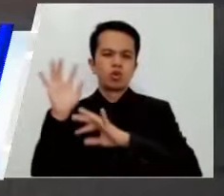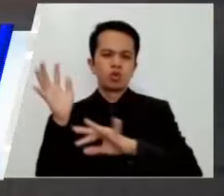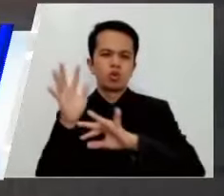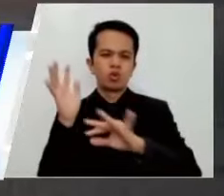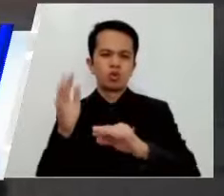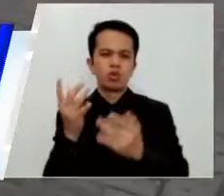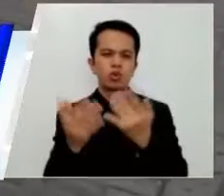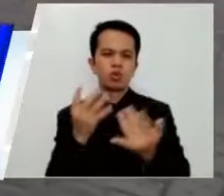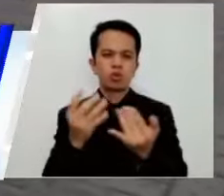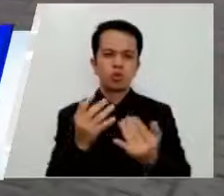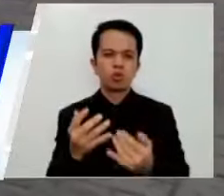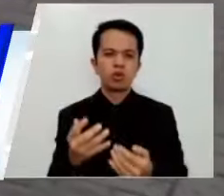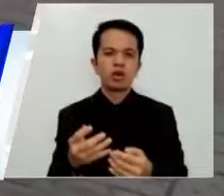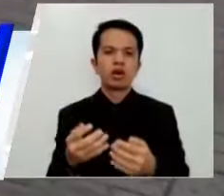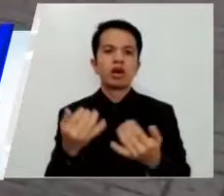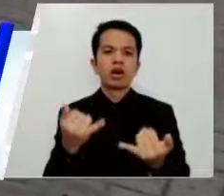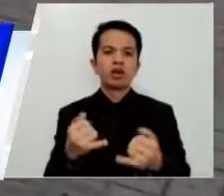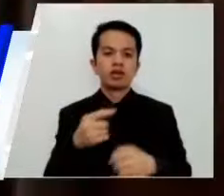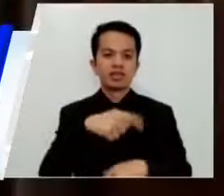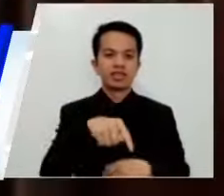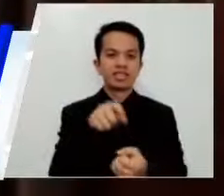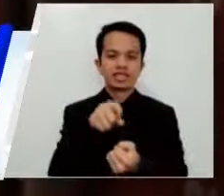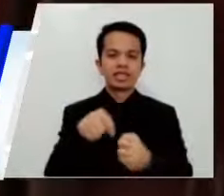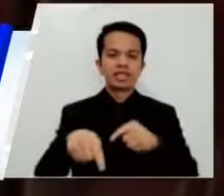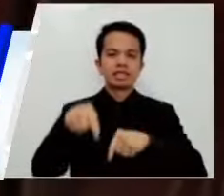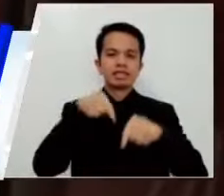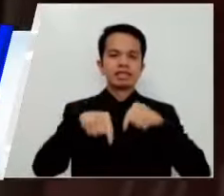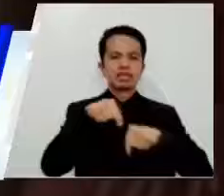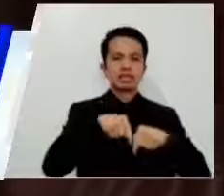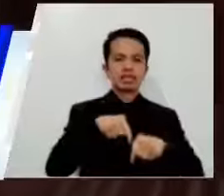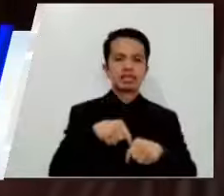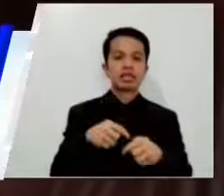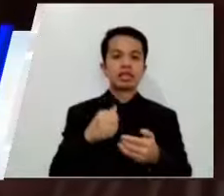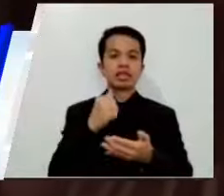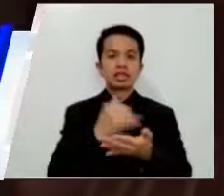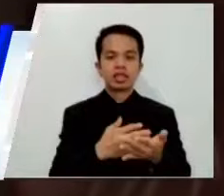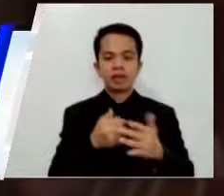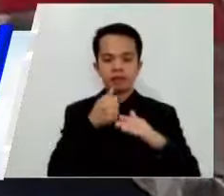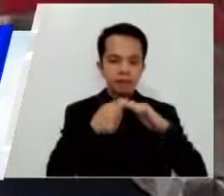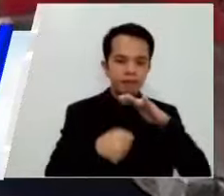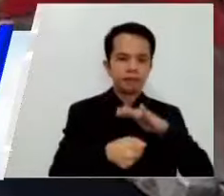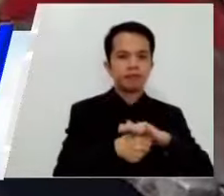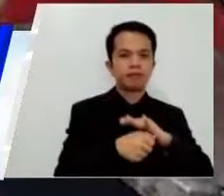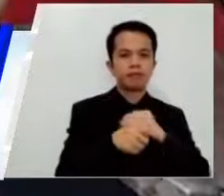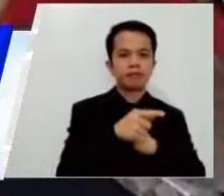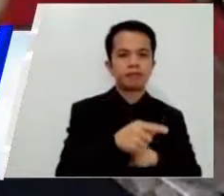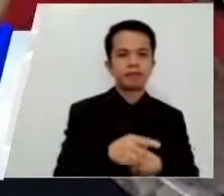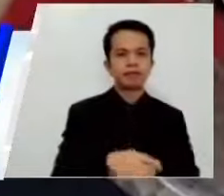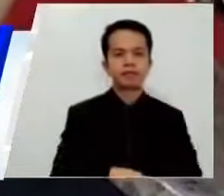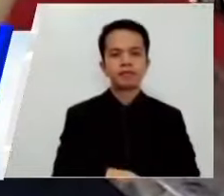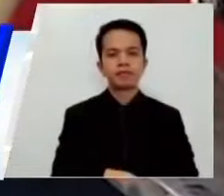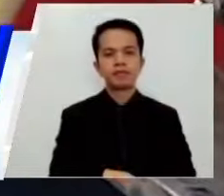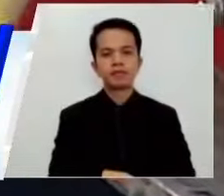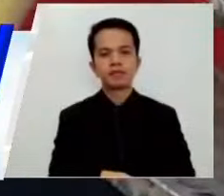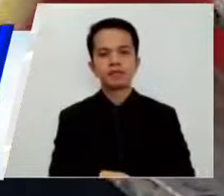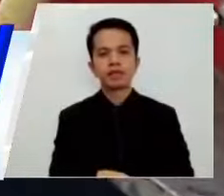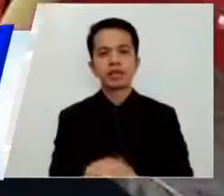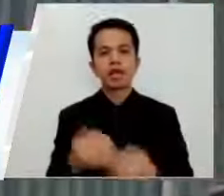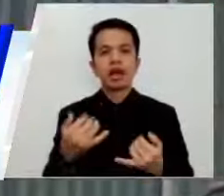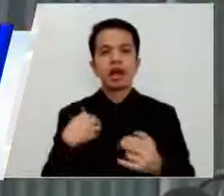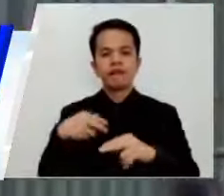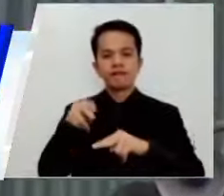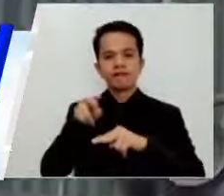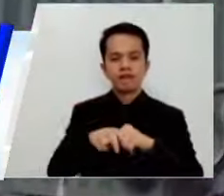ang napaatras. Ilan din sa kanila, napatago pa sa likuran ng mga container. May napaupo nga sa sobrang